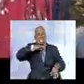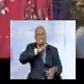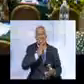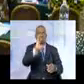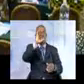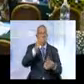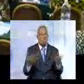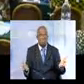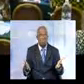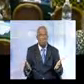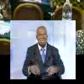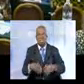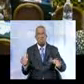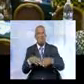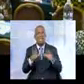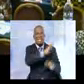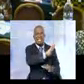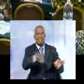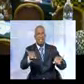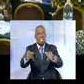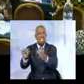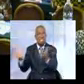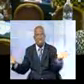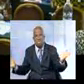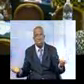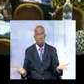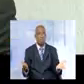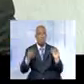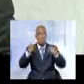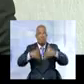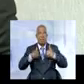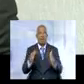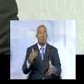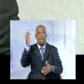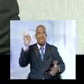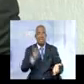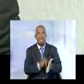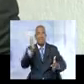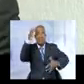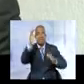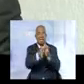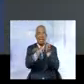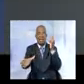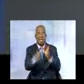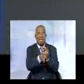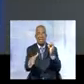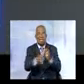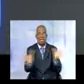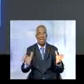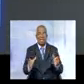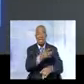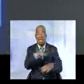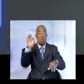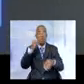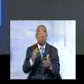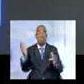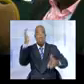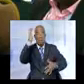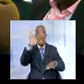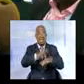en 2014. Quant à la rougeole, alors qu'elle avait été réduite à 92% en 2008, elle est réapparue dans